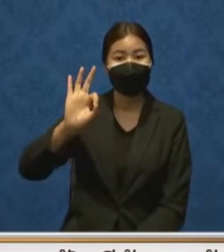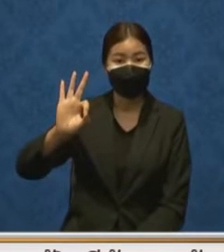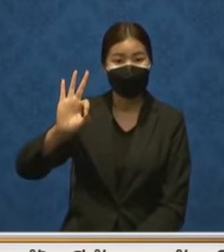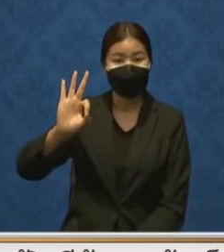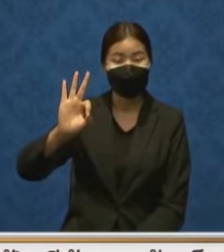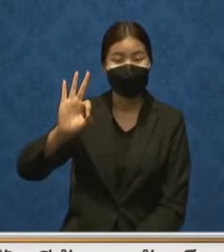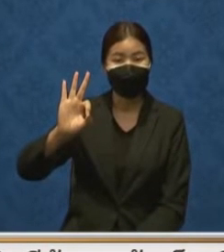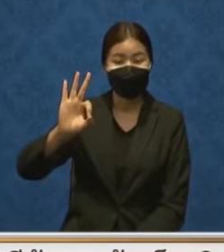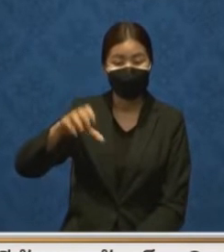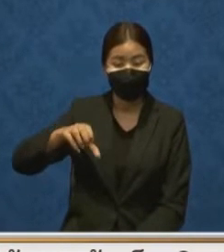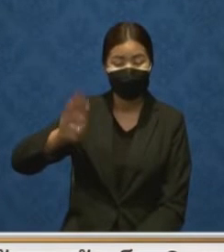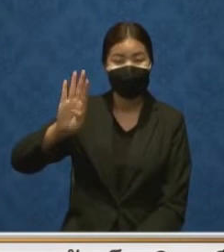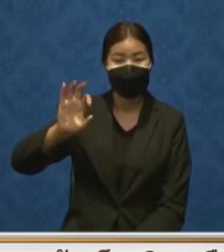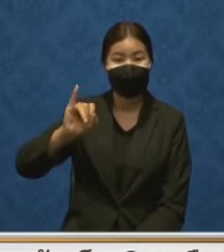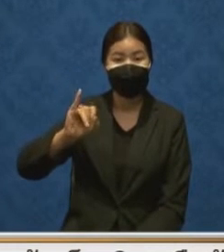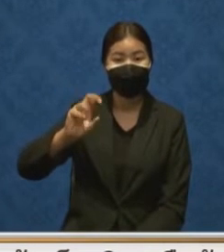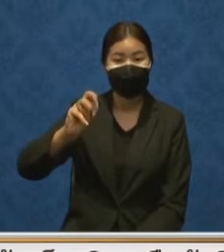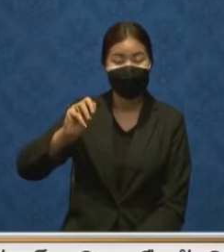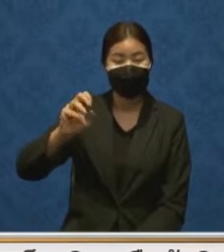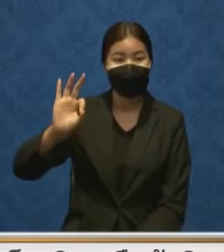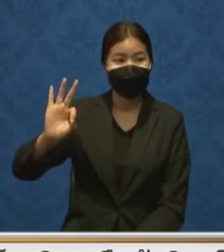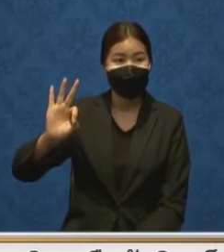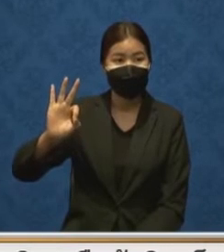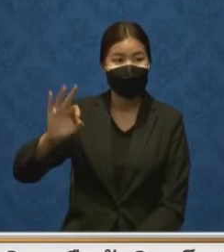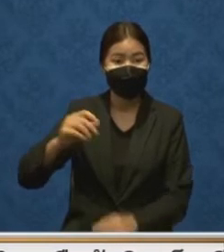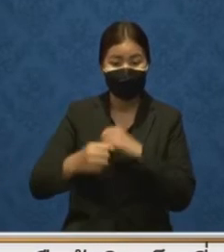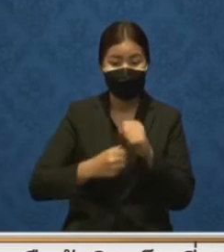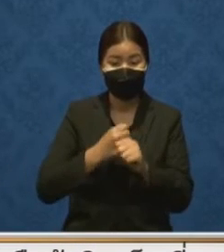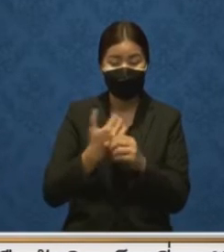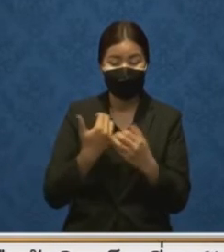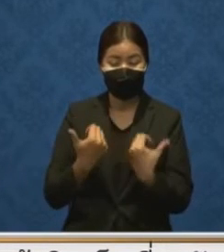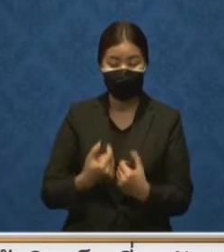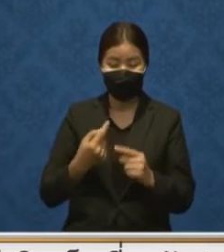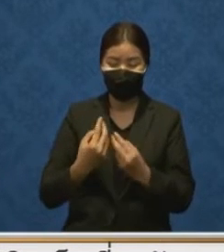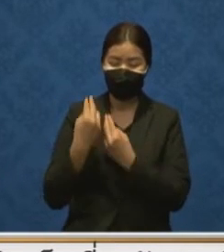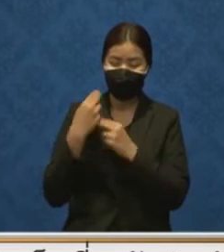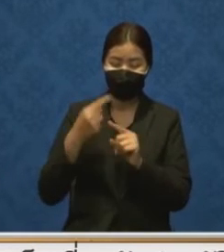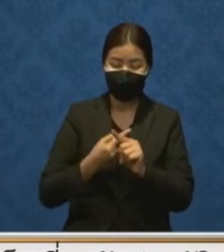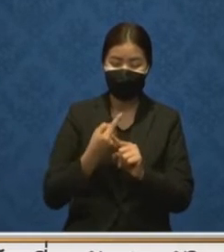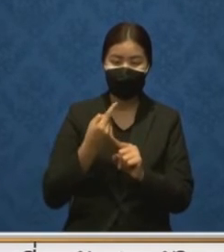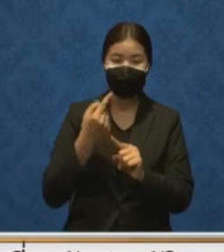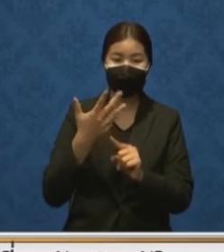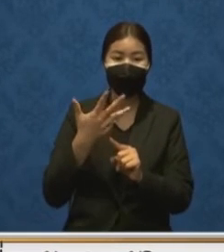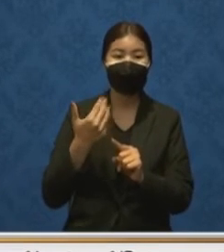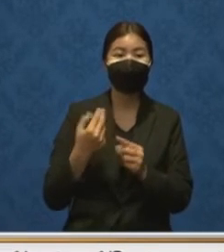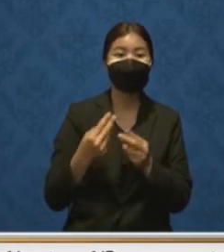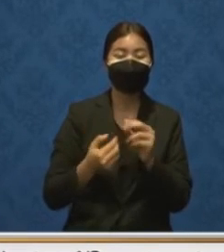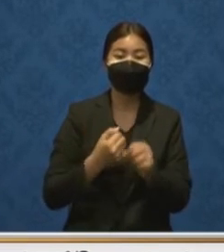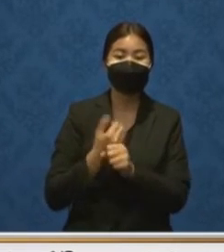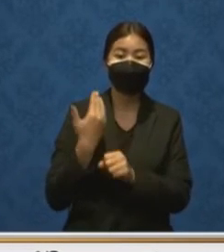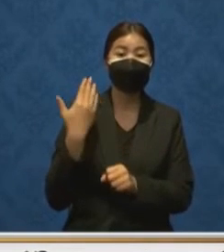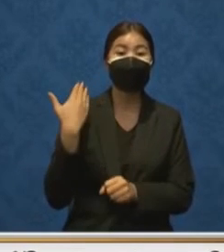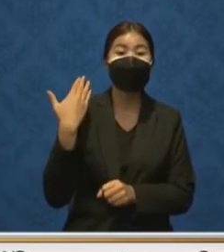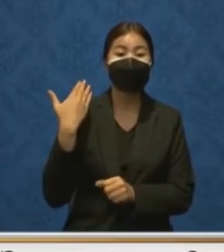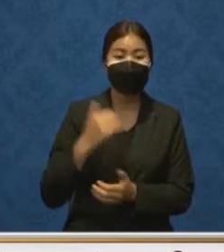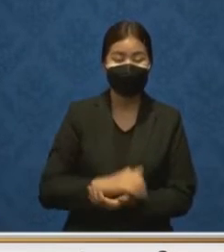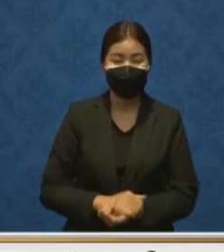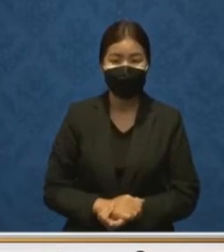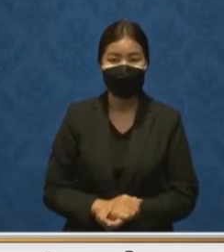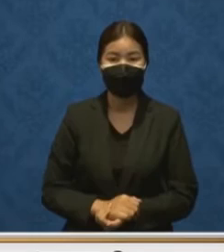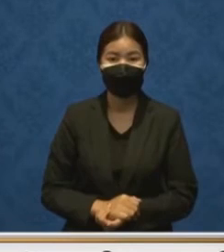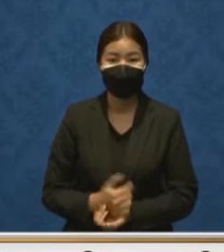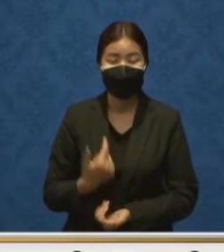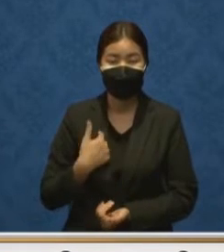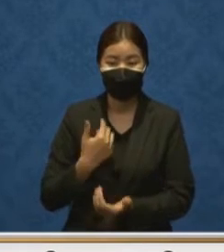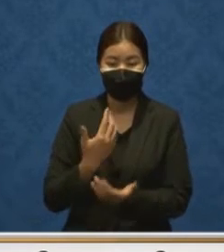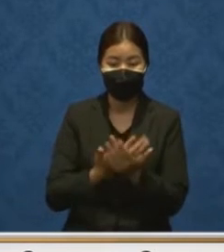ซึ่งปรากฏในรายงานเดือนเมษายนปีนี้ครับเมื่อเดือนที่แล้วนะครับเดือนที่ผ่านมาใน